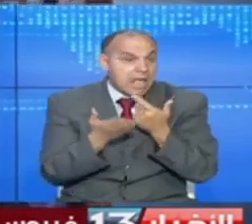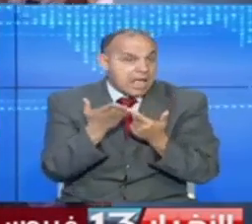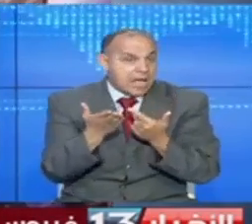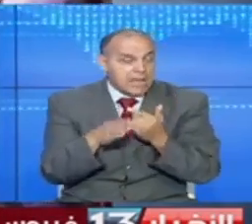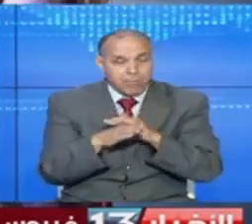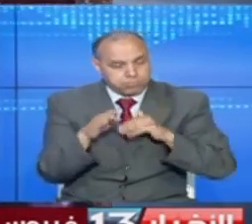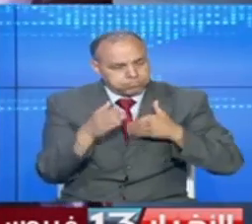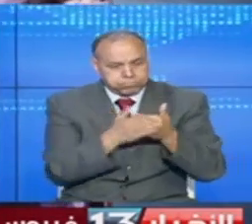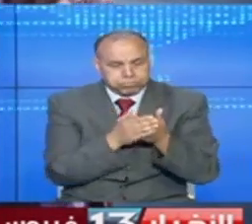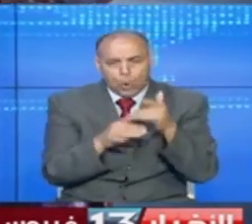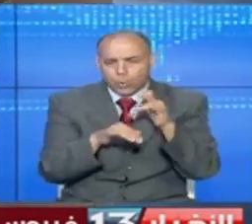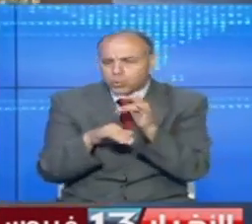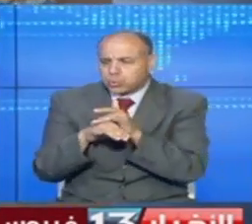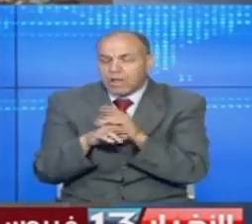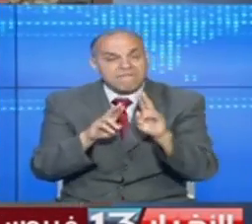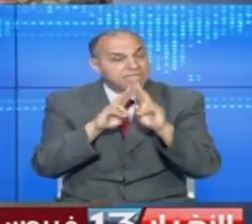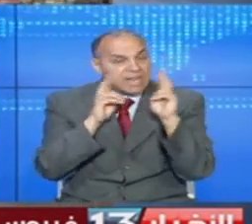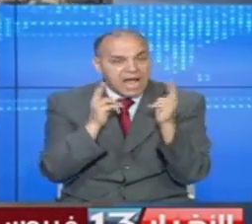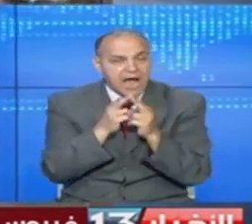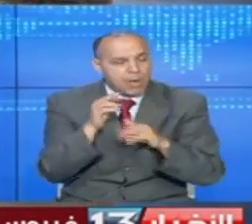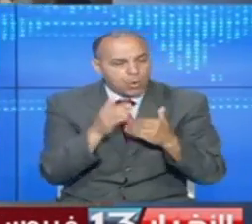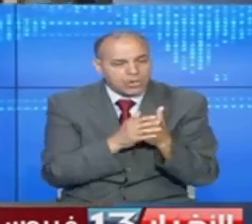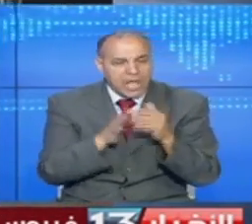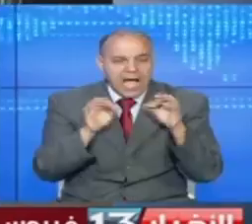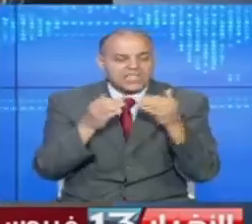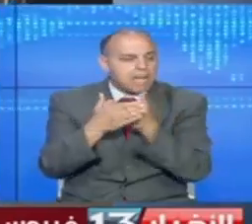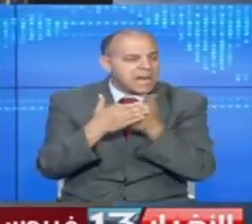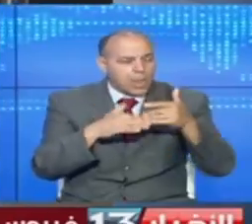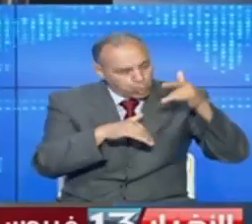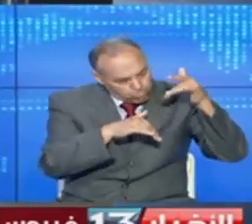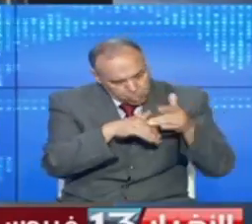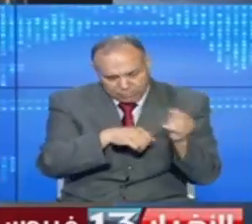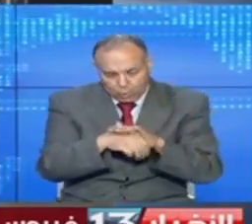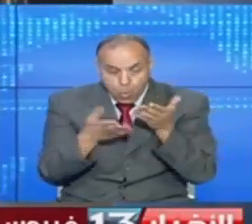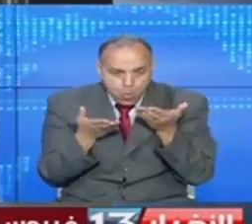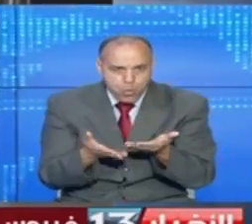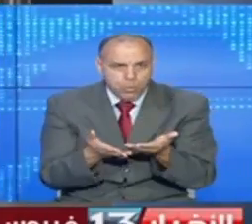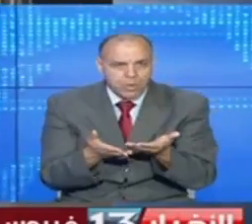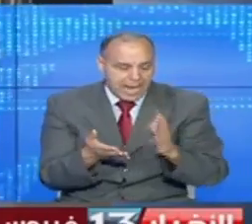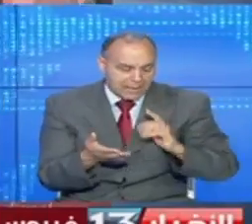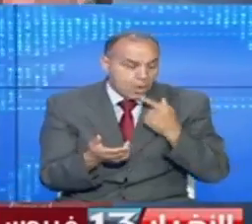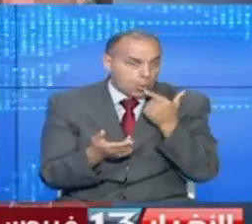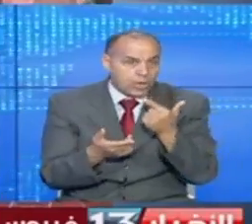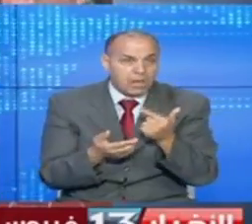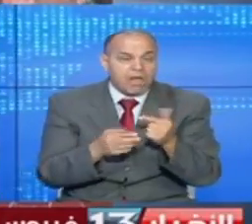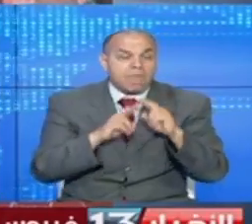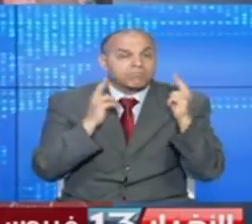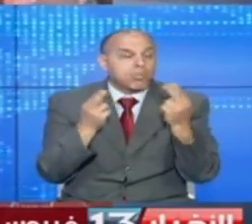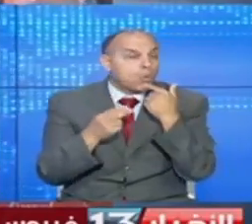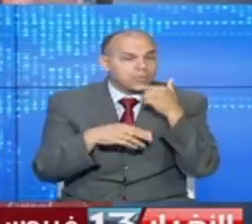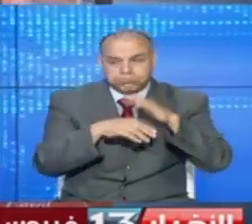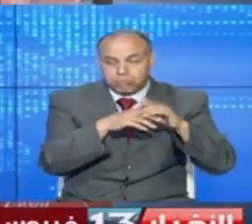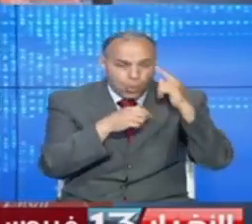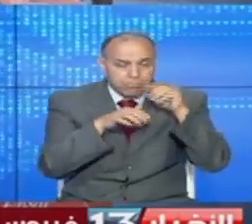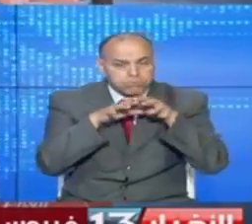فيما وصل عدد الإصابات في أنحاء العالم إلى نحو 10 ملايين حالة اليوم الأحد، وذلك في علامة فارقة